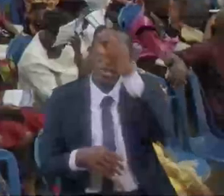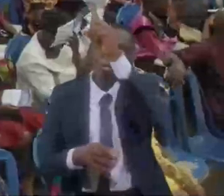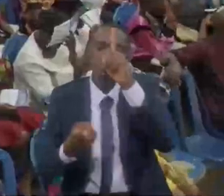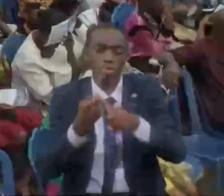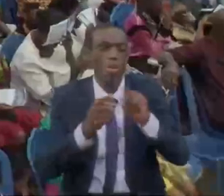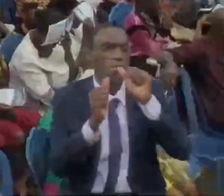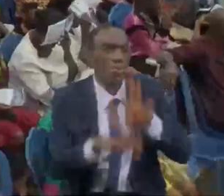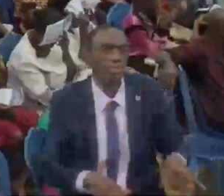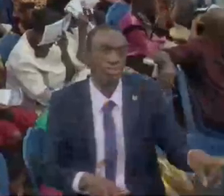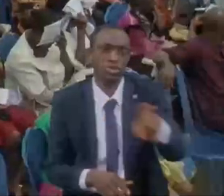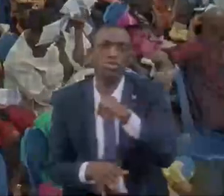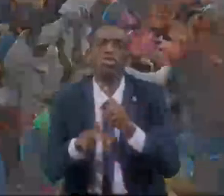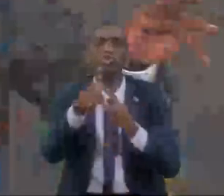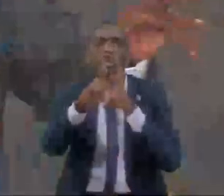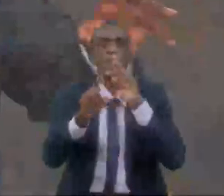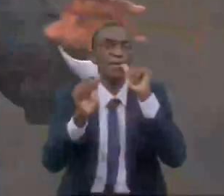béni.